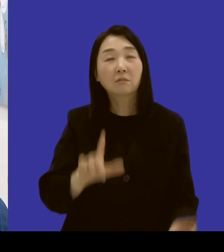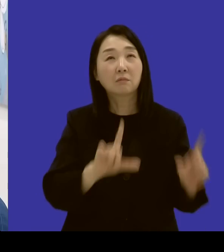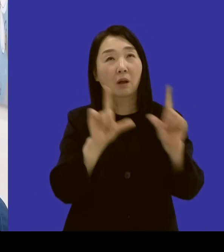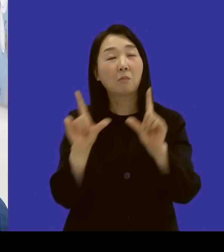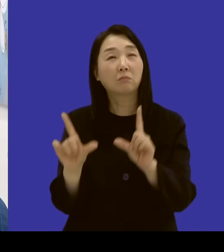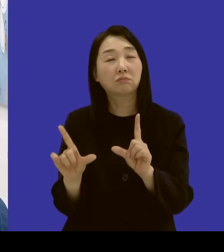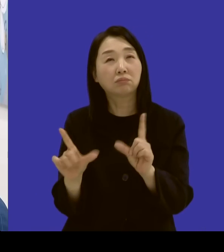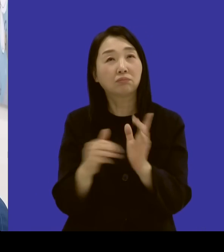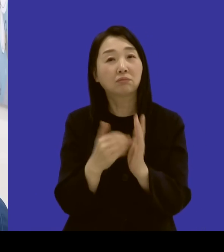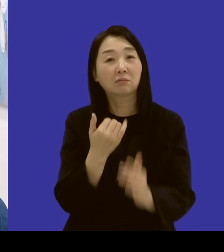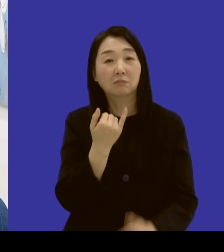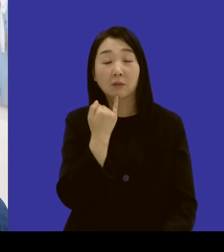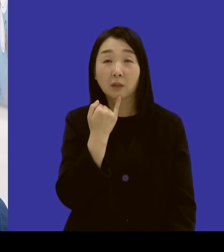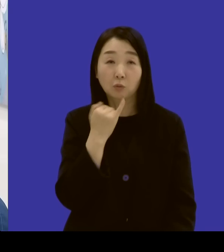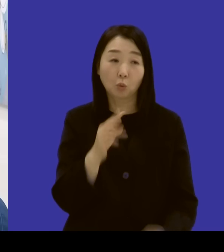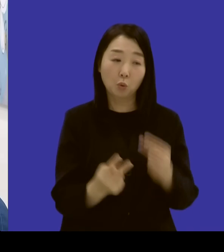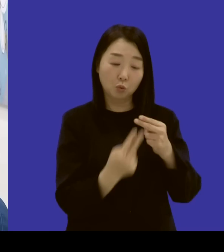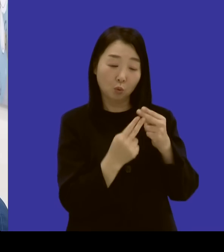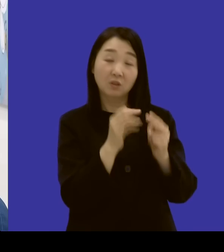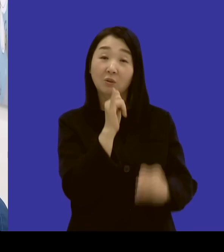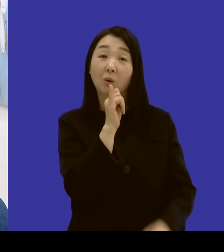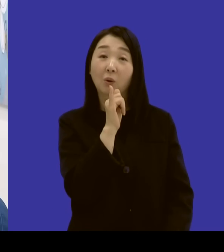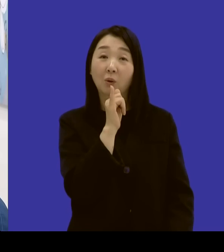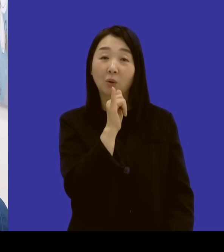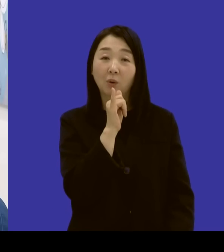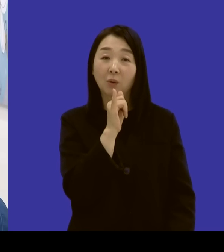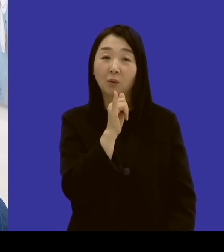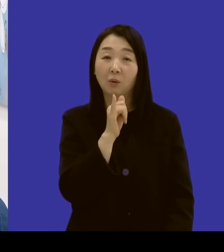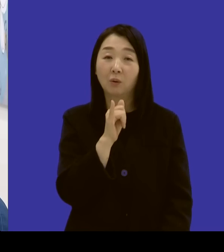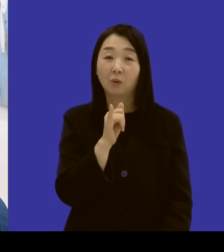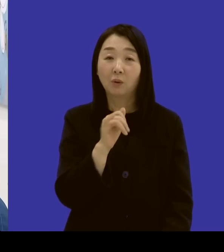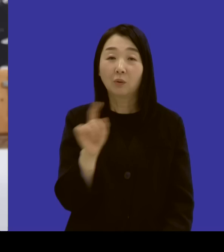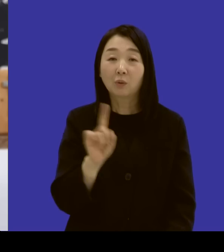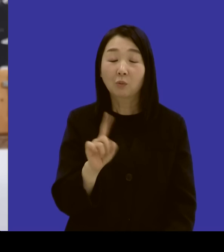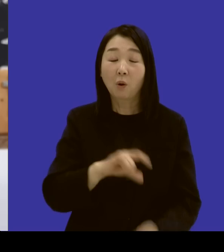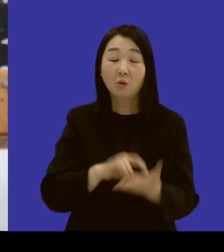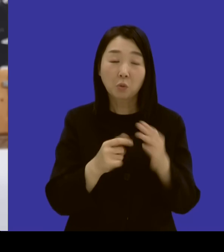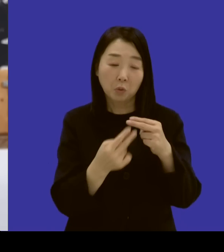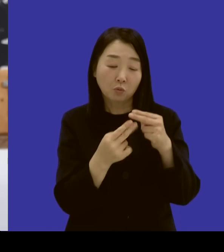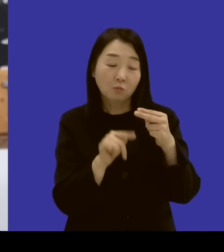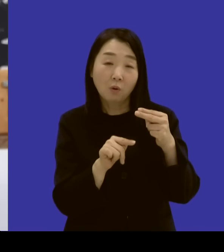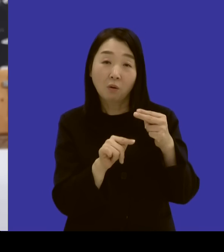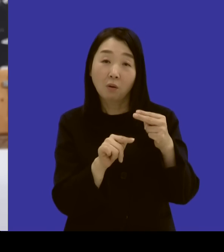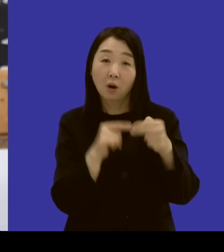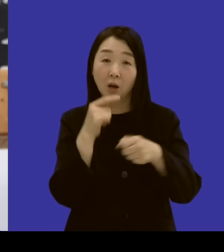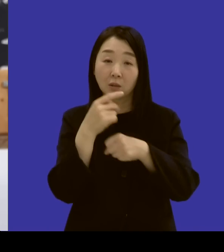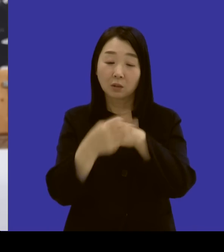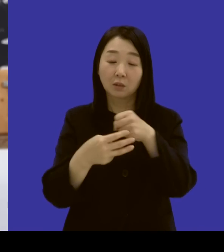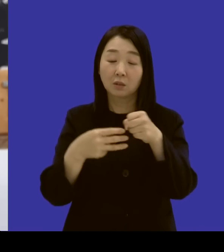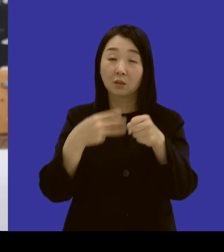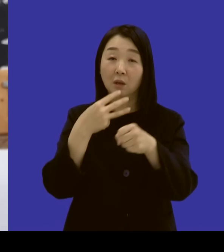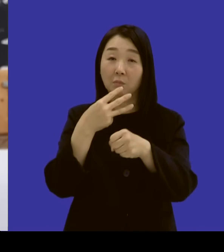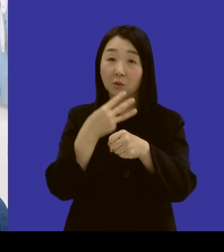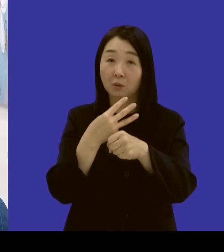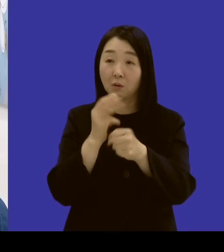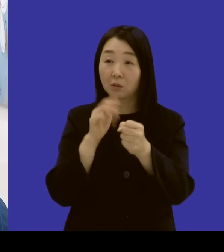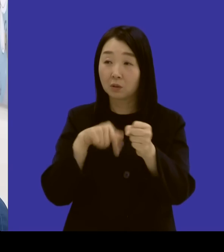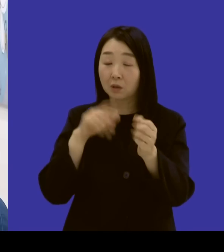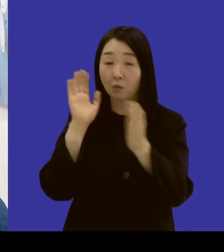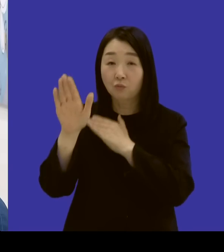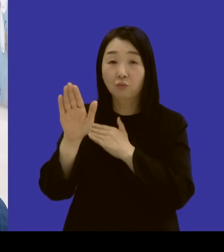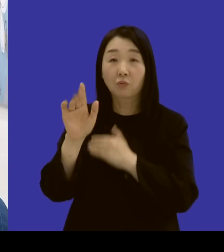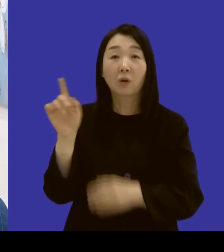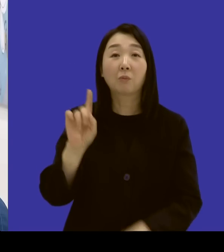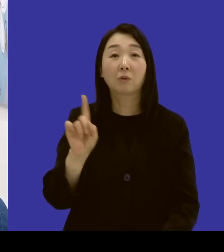이제 조금 저장해둔 게 있었으니까. 근데 그것도 뭐 어느 정도지. 그렇죠. 2, 3년이 지나니까 완전히